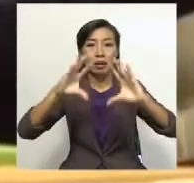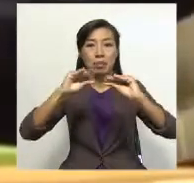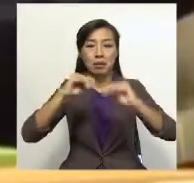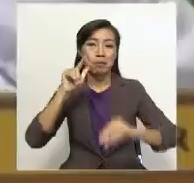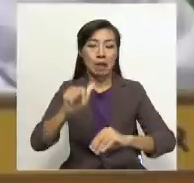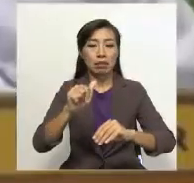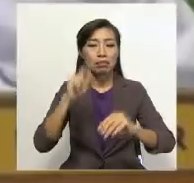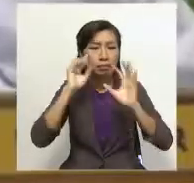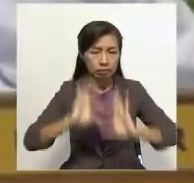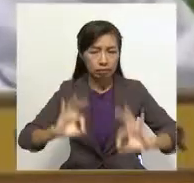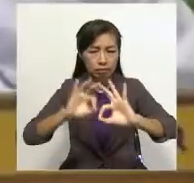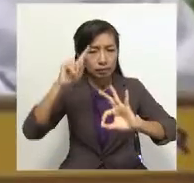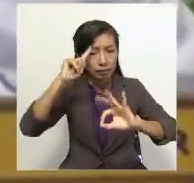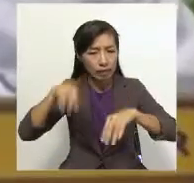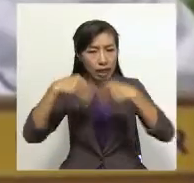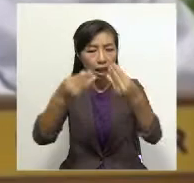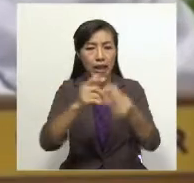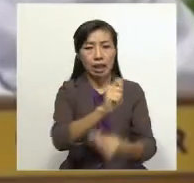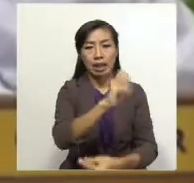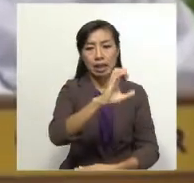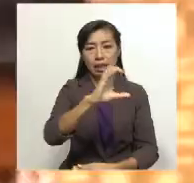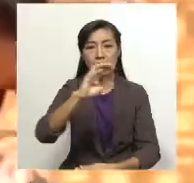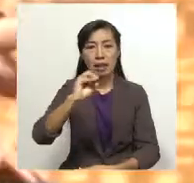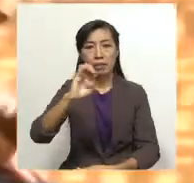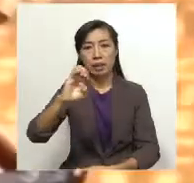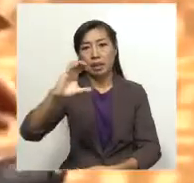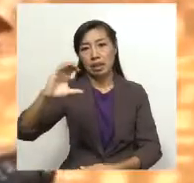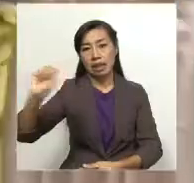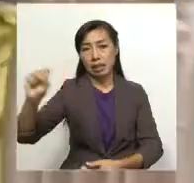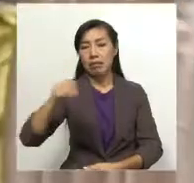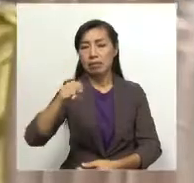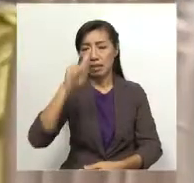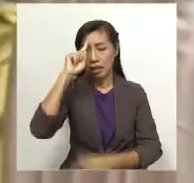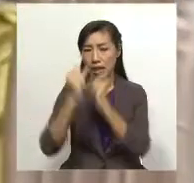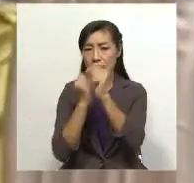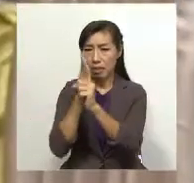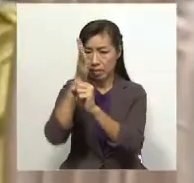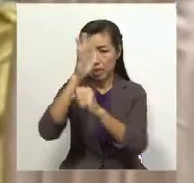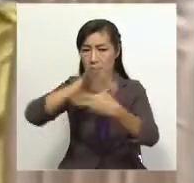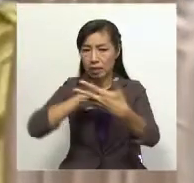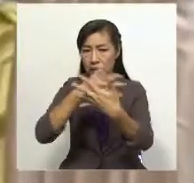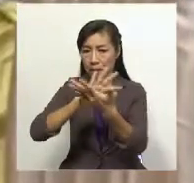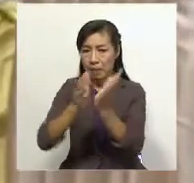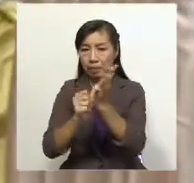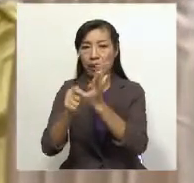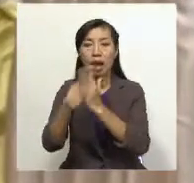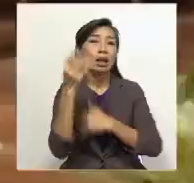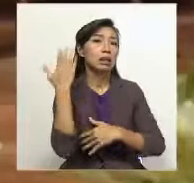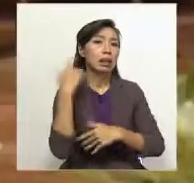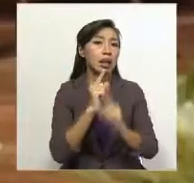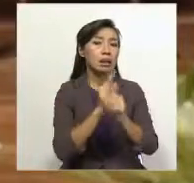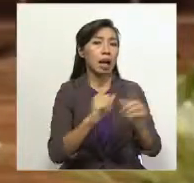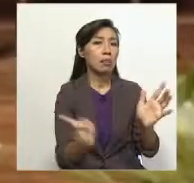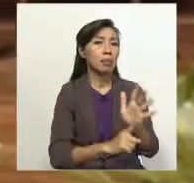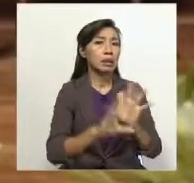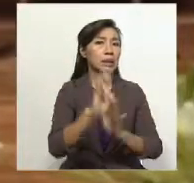ดยให้ความสำคัญต่อการปฏิรูป ACMEX ระยะ5ปีซึ่งเป็นไปตามผลของการประชุมผู้นำ ACMEX ครั้งที่7ที่กรุ